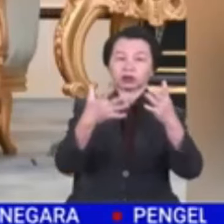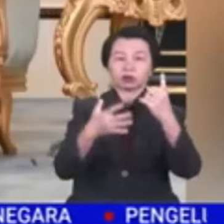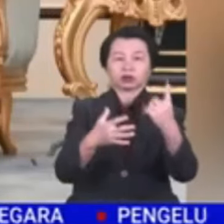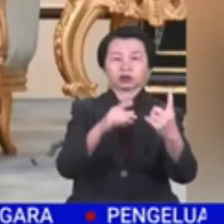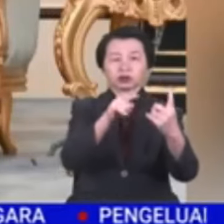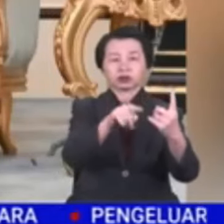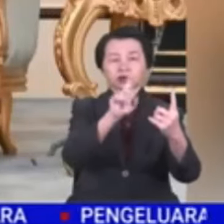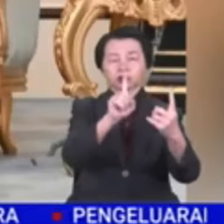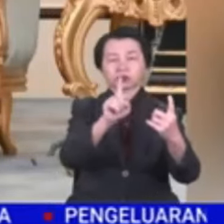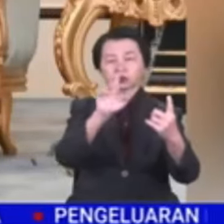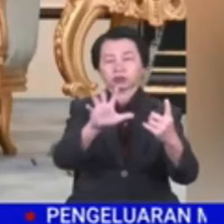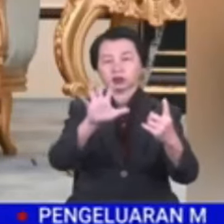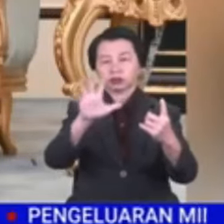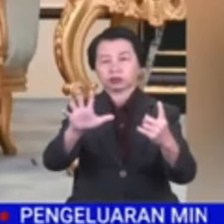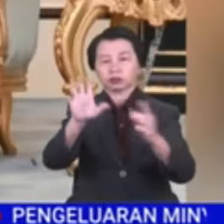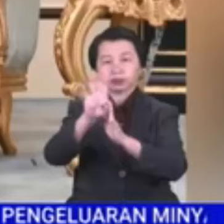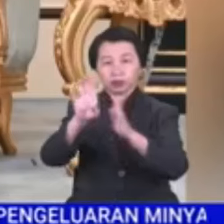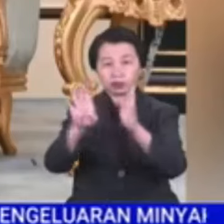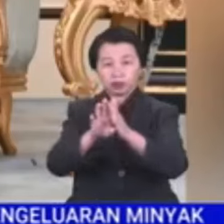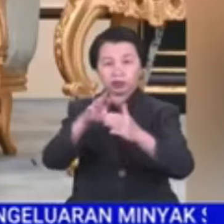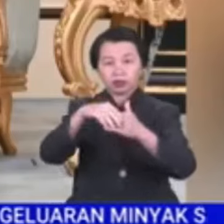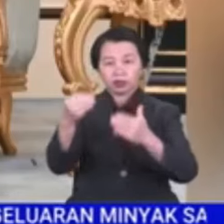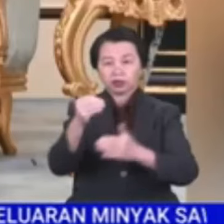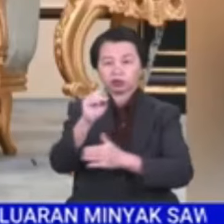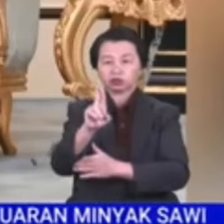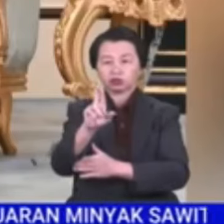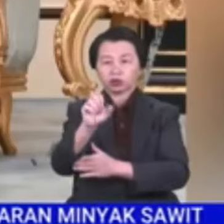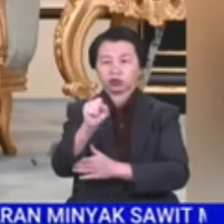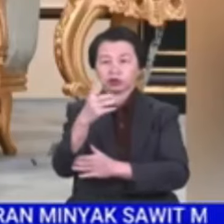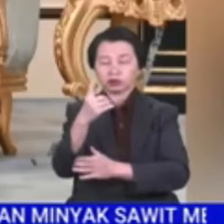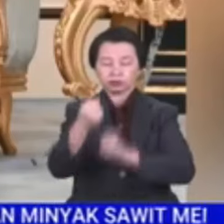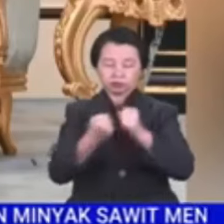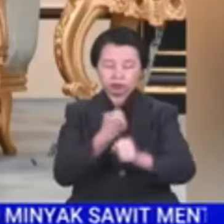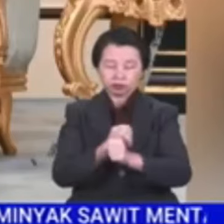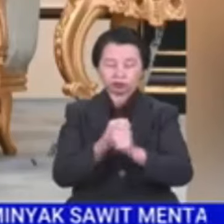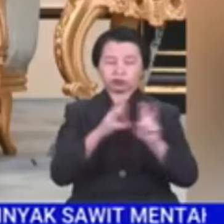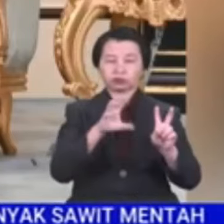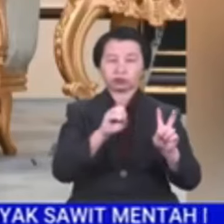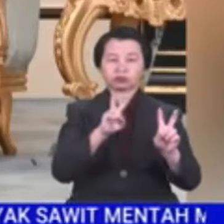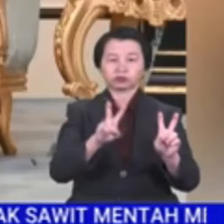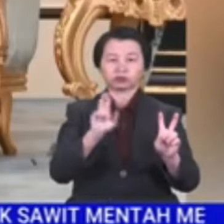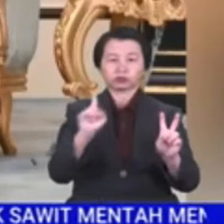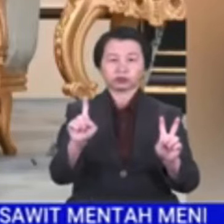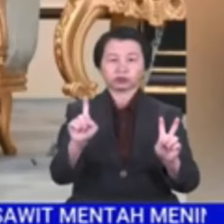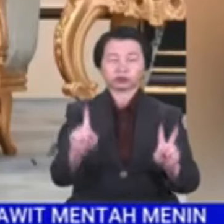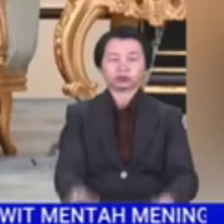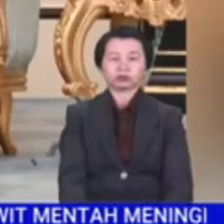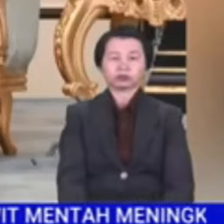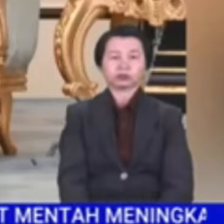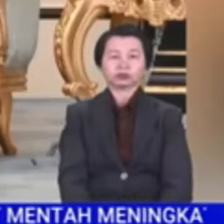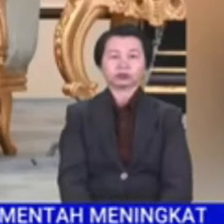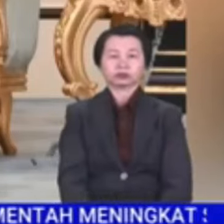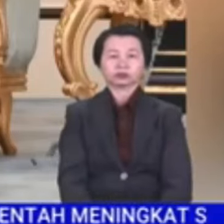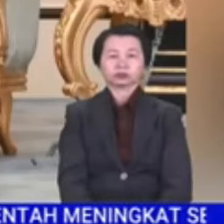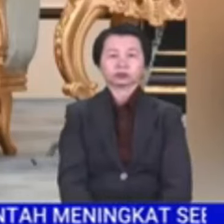101 populer yy5 billion dollar Amerika Serikat pada tahun 2021 nanti